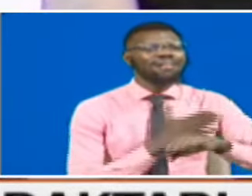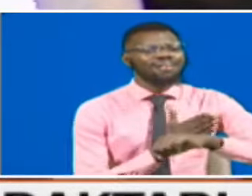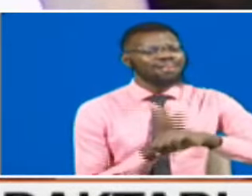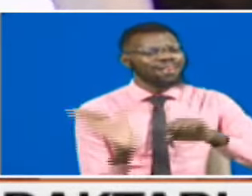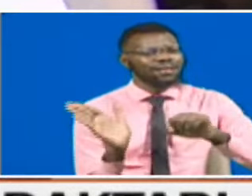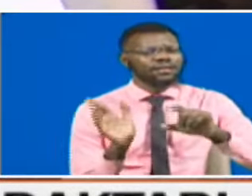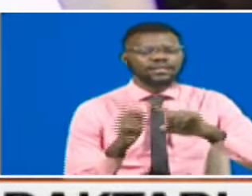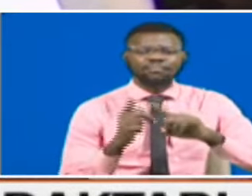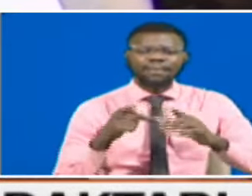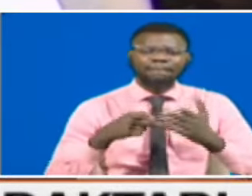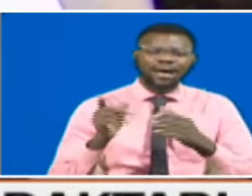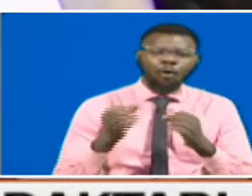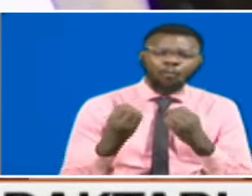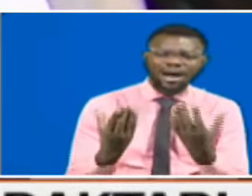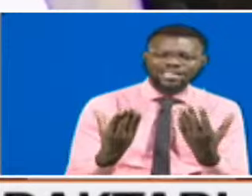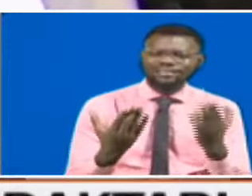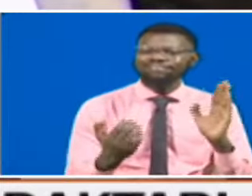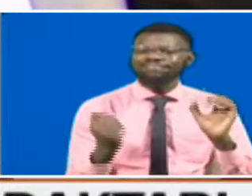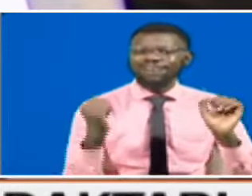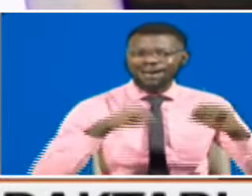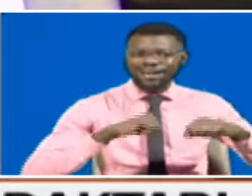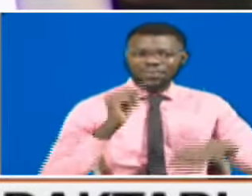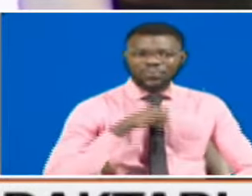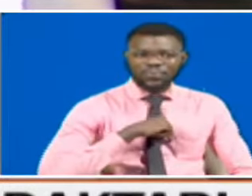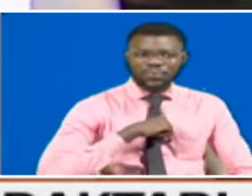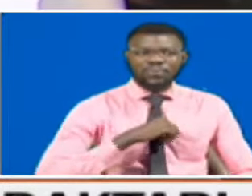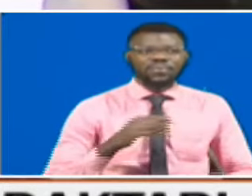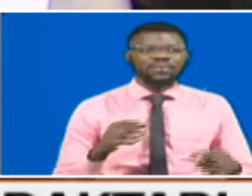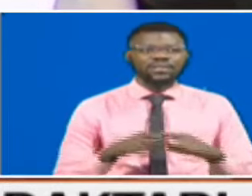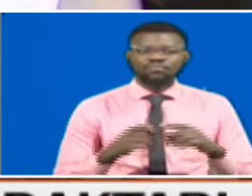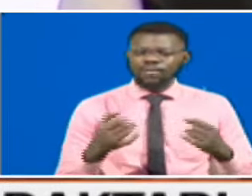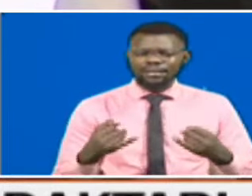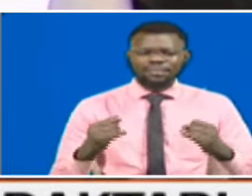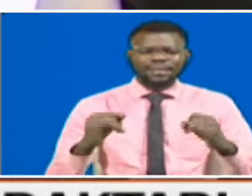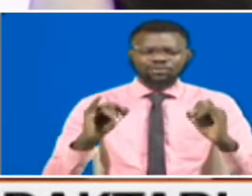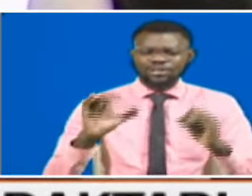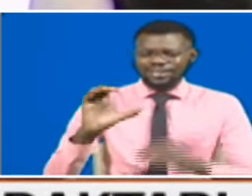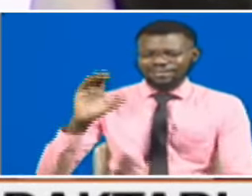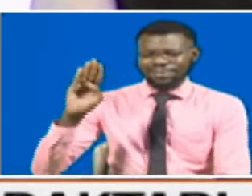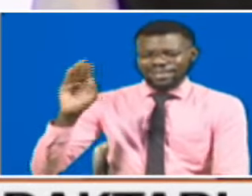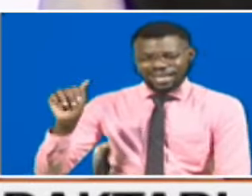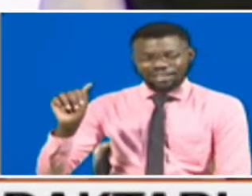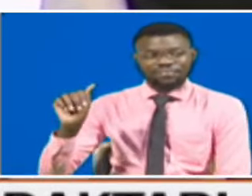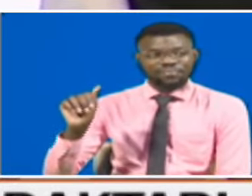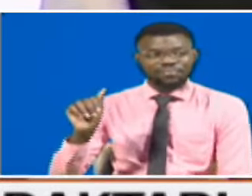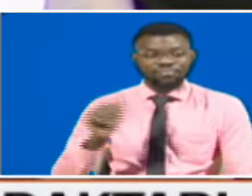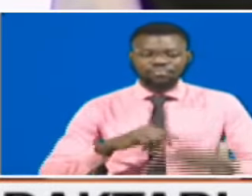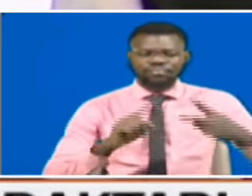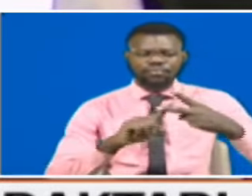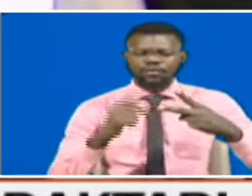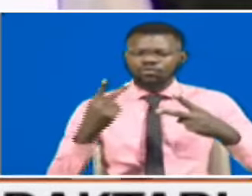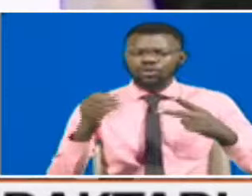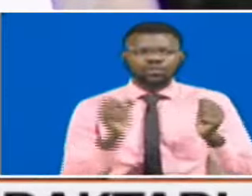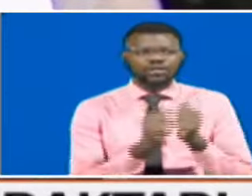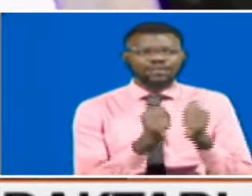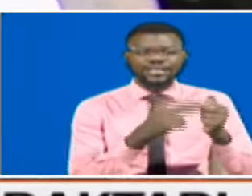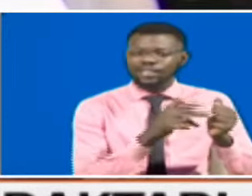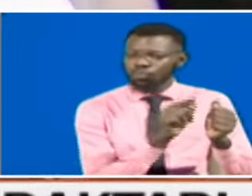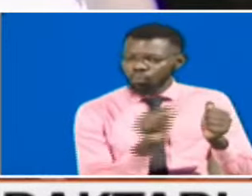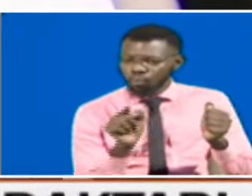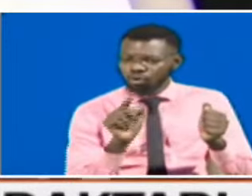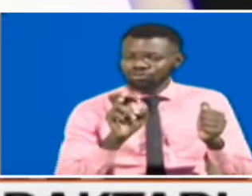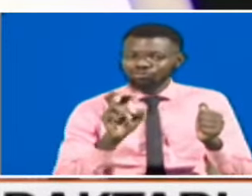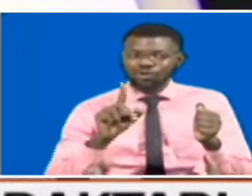be paid. Number two is the issue of implementation of the CBA of